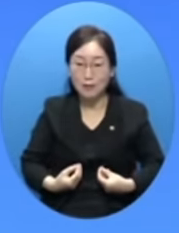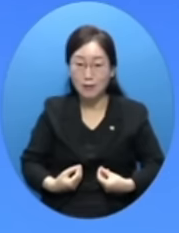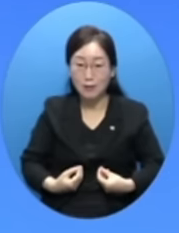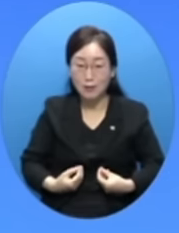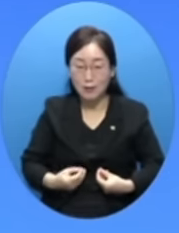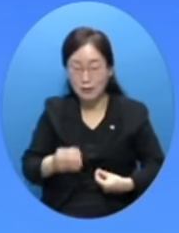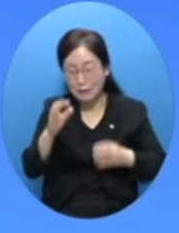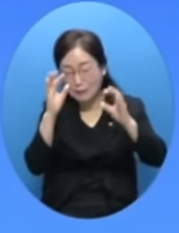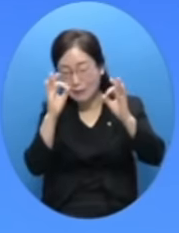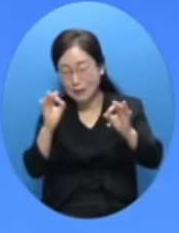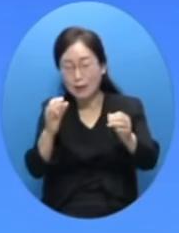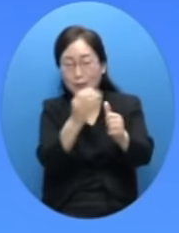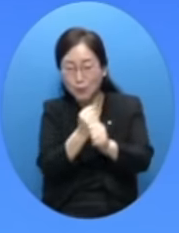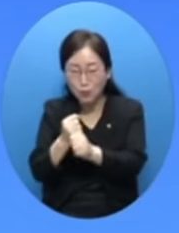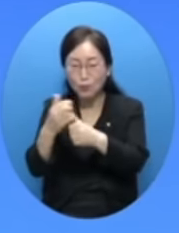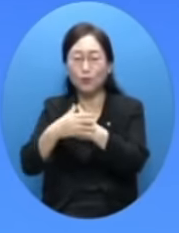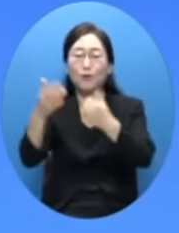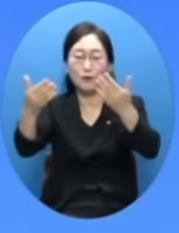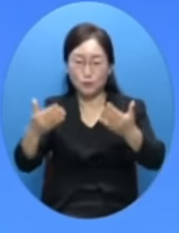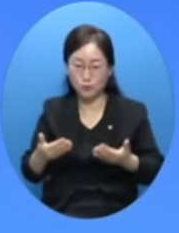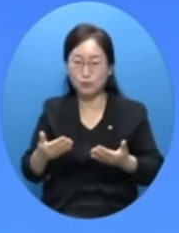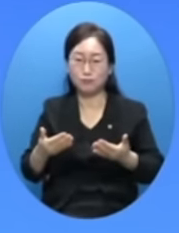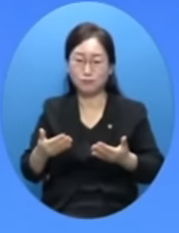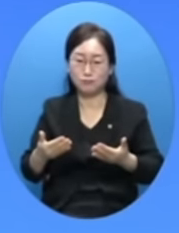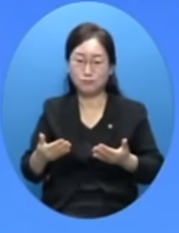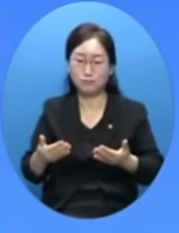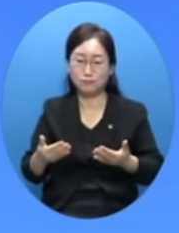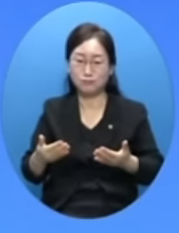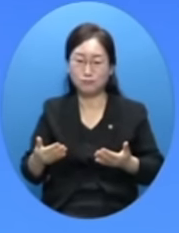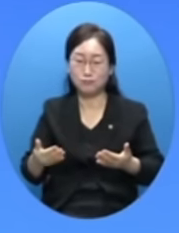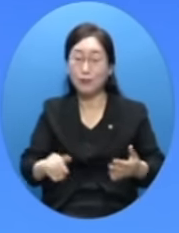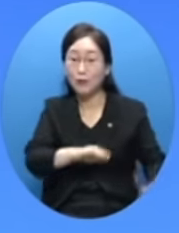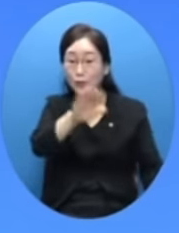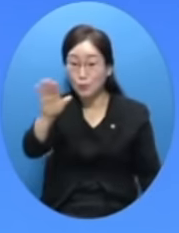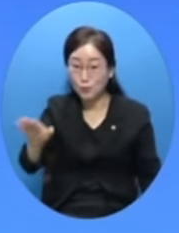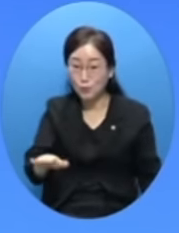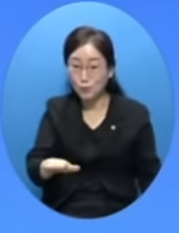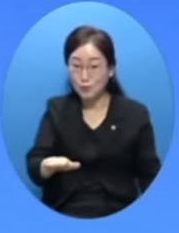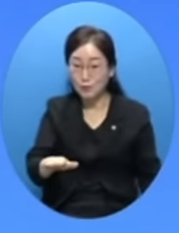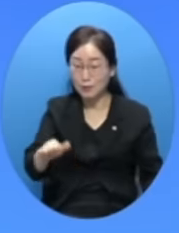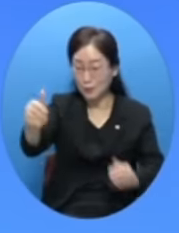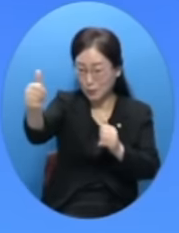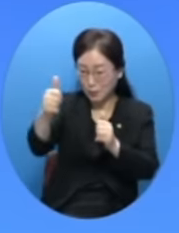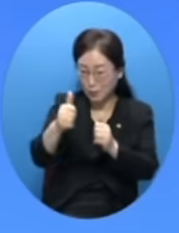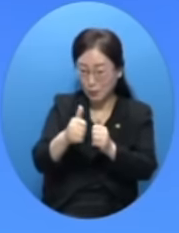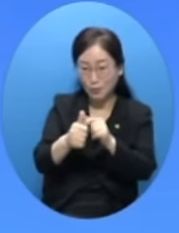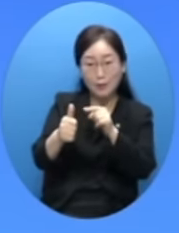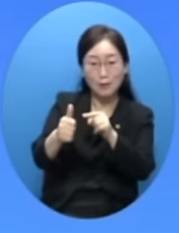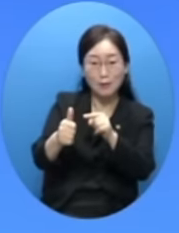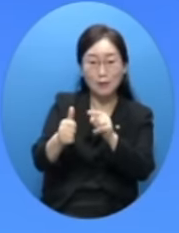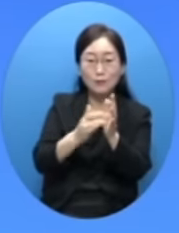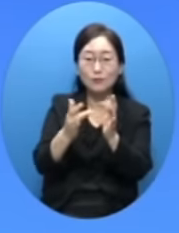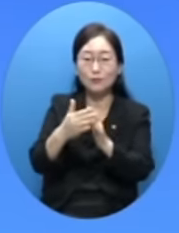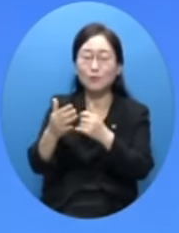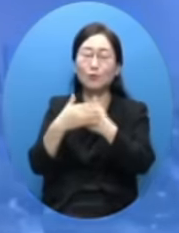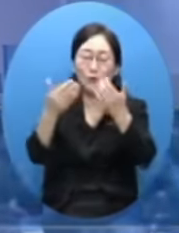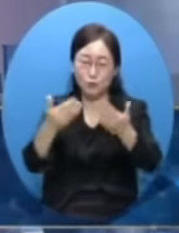주시고 우리를 도와주시는 것입니다. 우리에게 오신 예수님은 우리를 도우시는